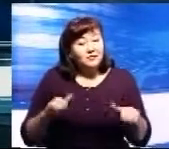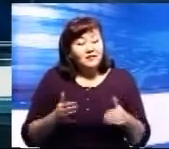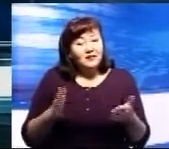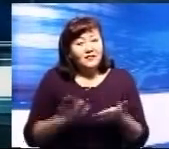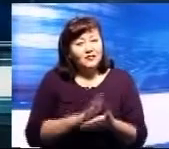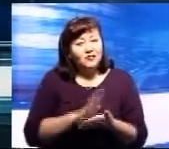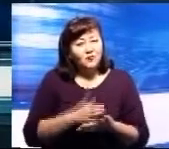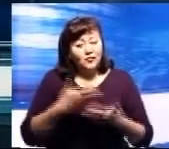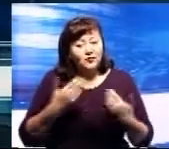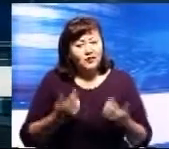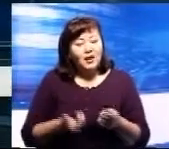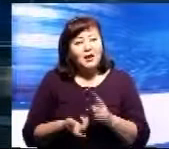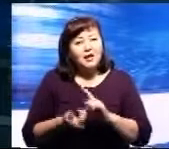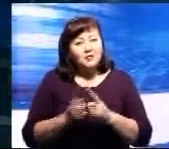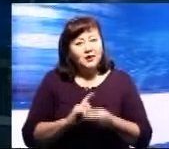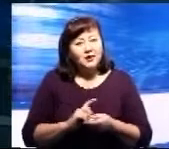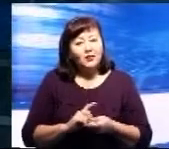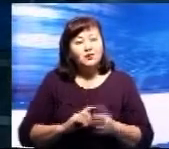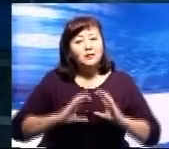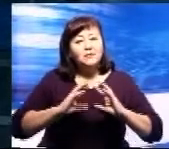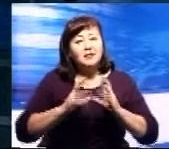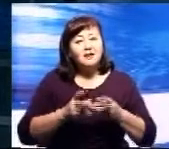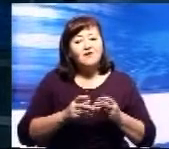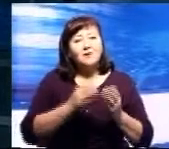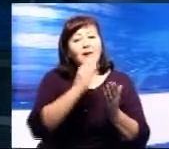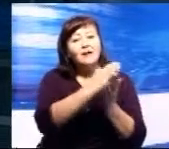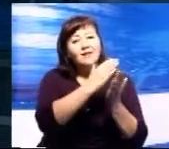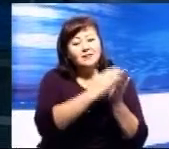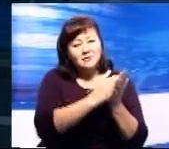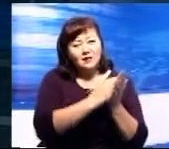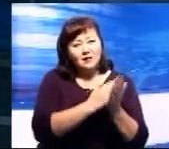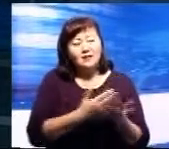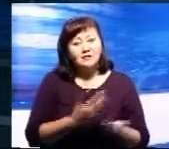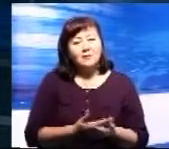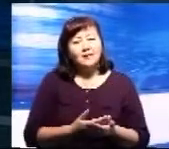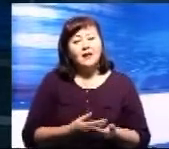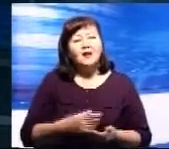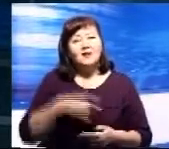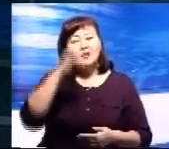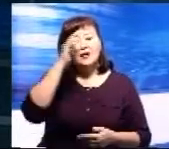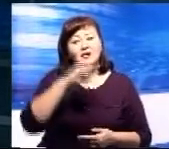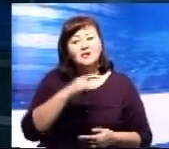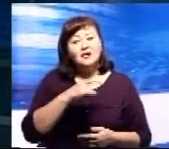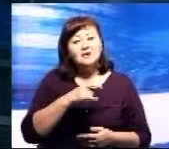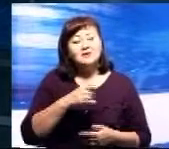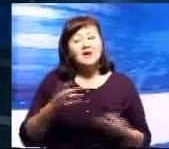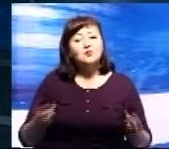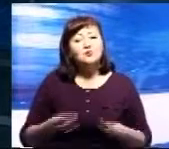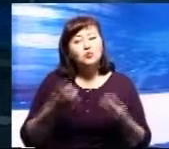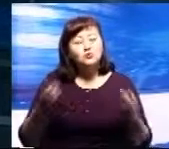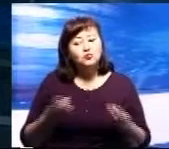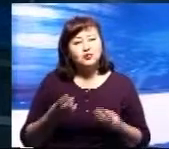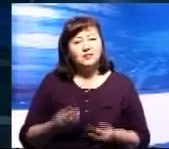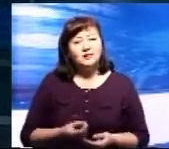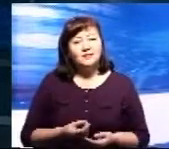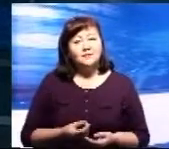для перехода к мировым стандартам, к мировому сообществу, Казахстану это абсолютная